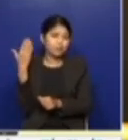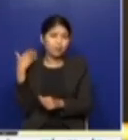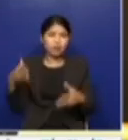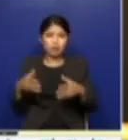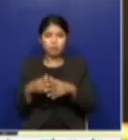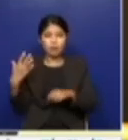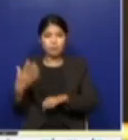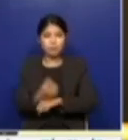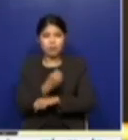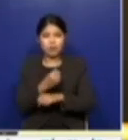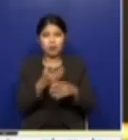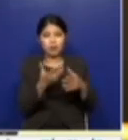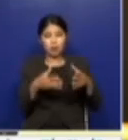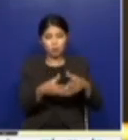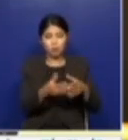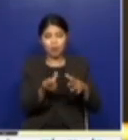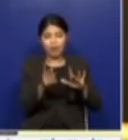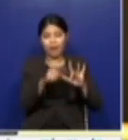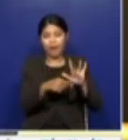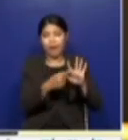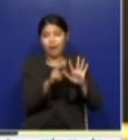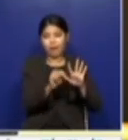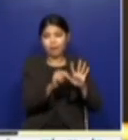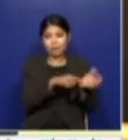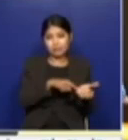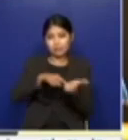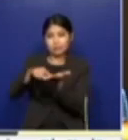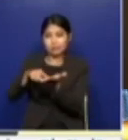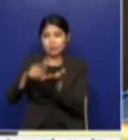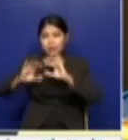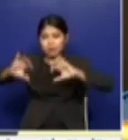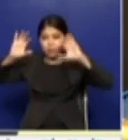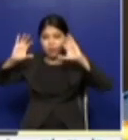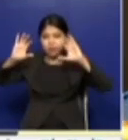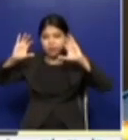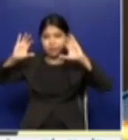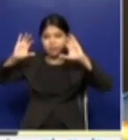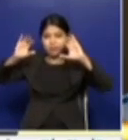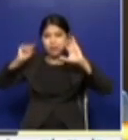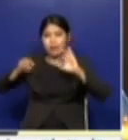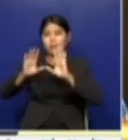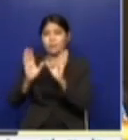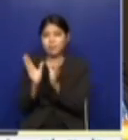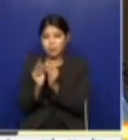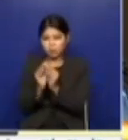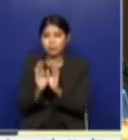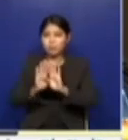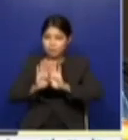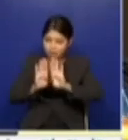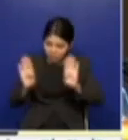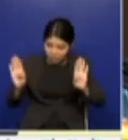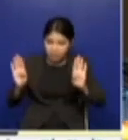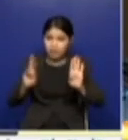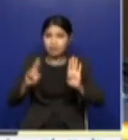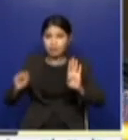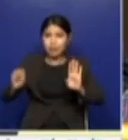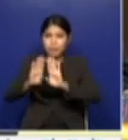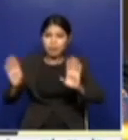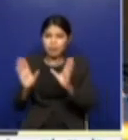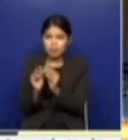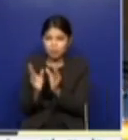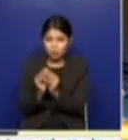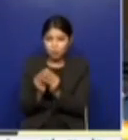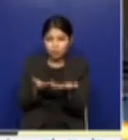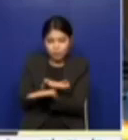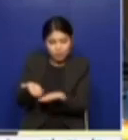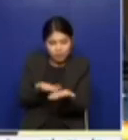เมืองฝ่ายค้านได้เรียกร้องขอให้รัฐบาลเปิดสภาสมัยวิสามัญเพื่อพิจารณ